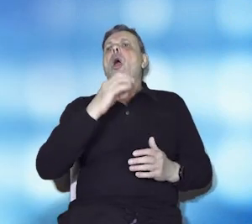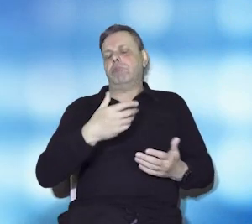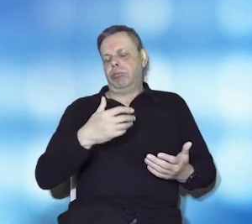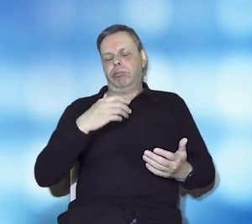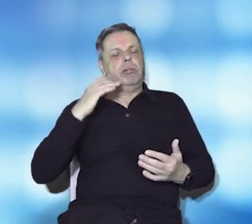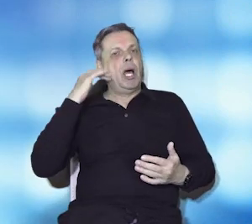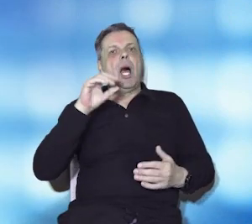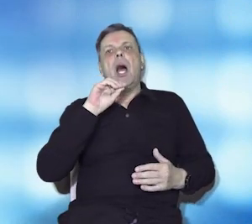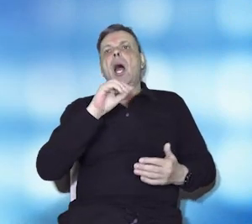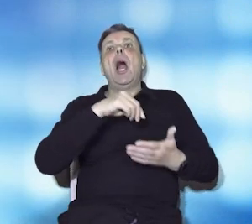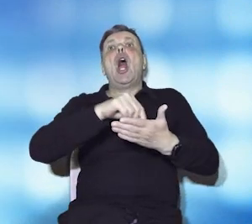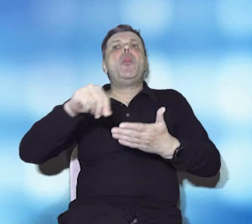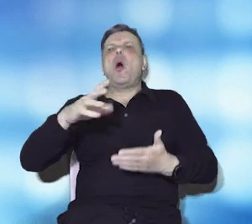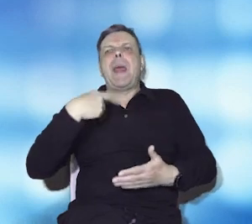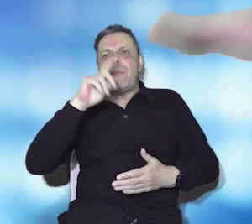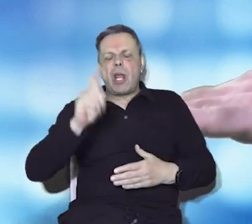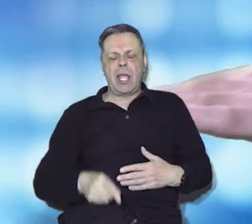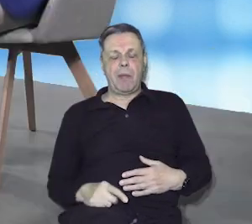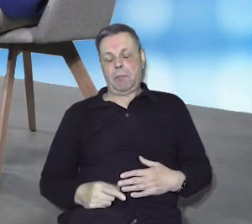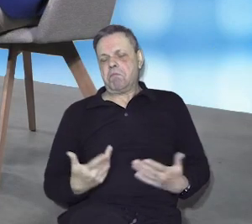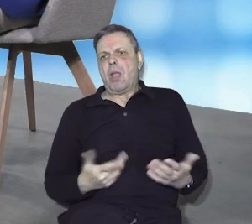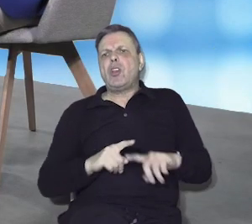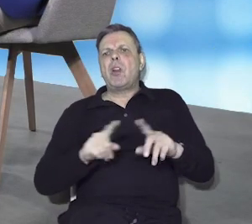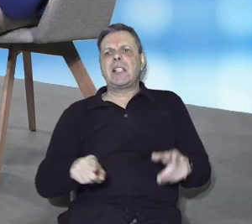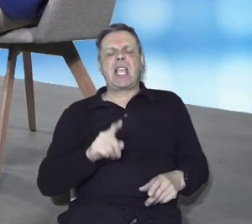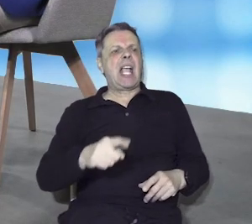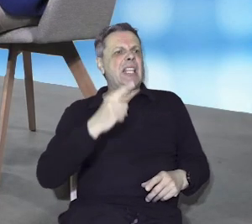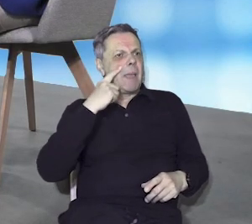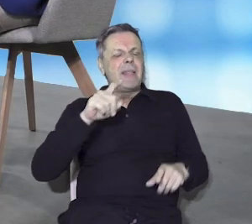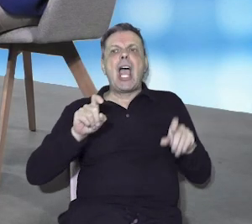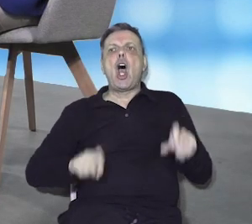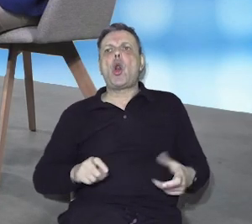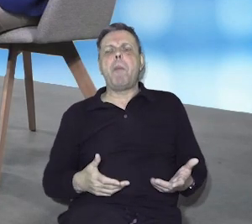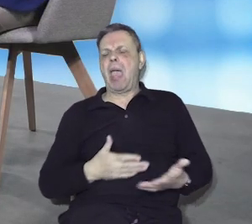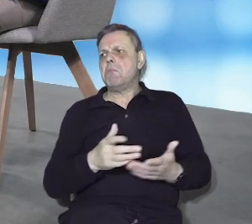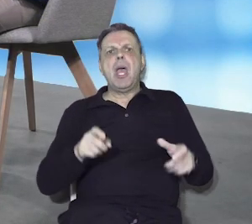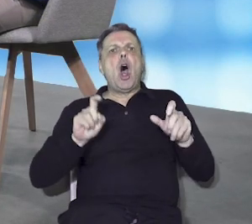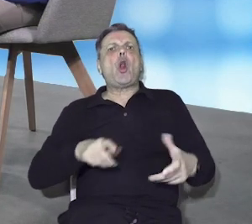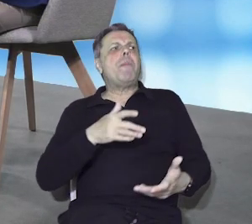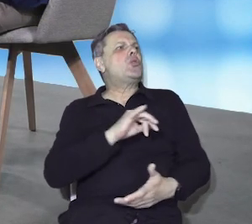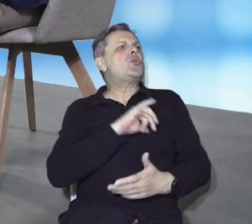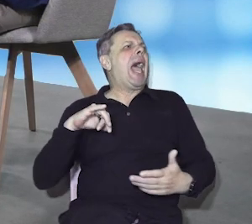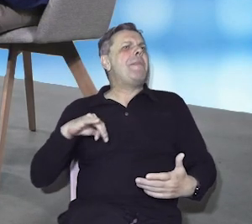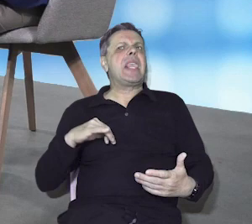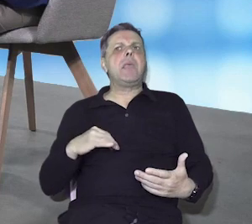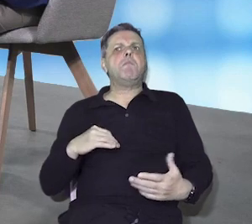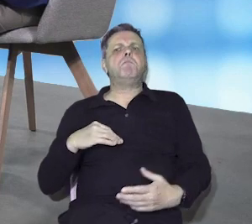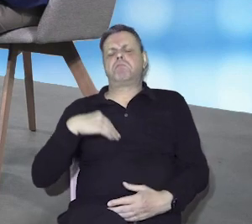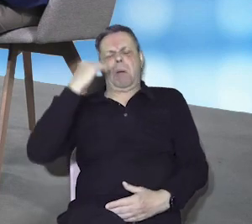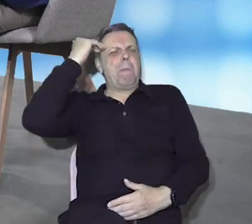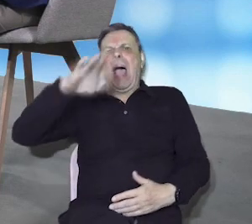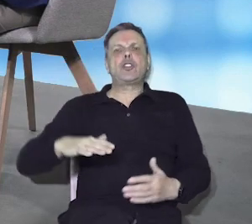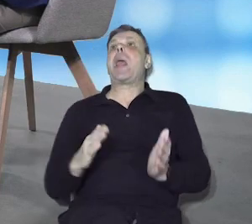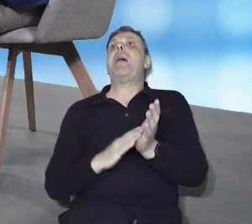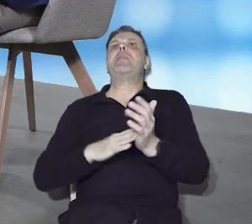U čemu je tu razlika? Kada gledamo Rome, nemate ga što vidjeti. Virtuozi već na violini. Ha, gledajte, to se